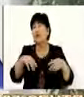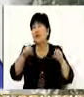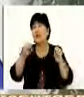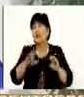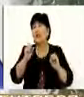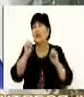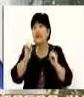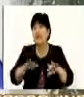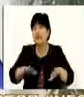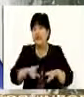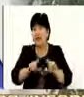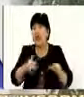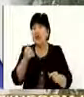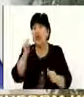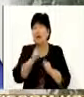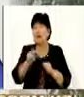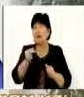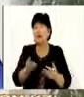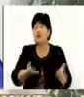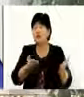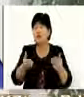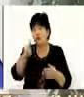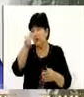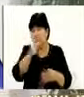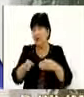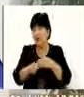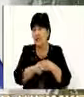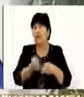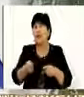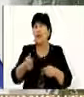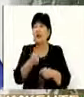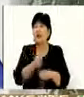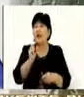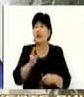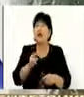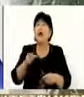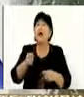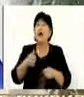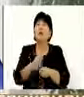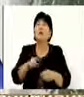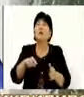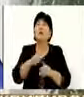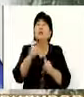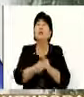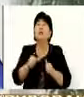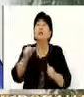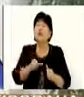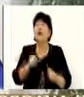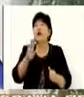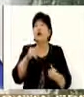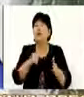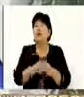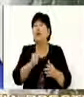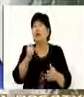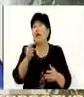центра в последний четверг каждого месяца прием проводят прокурор области начальник двд аким города еженедельно во вторник с 11 до